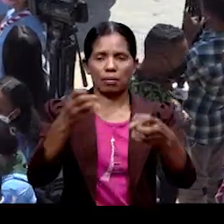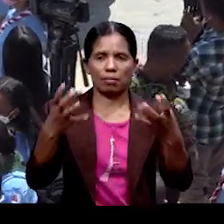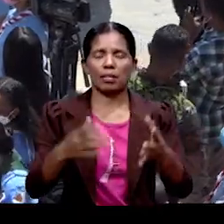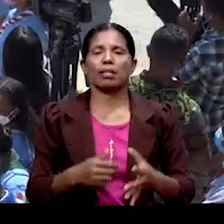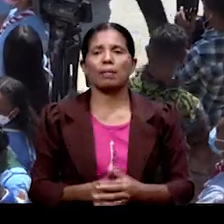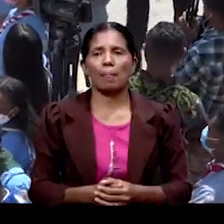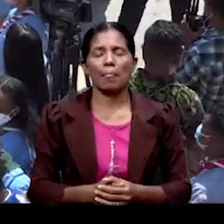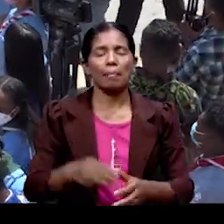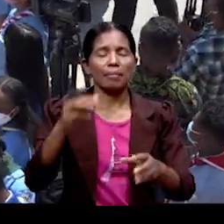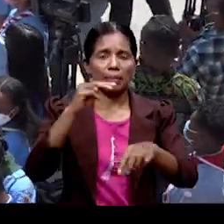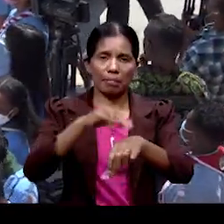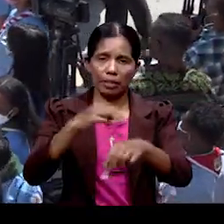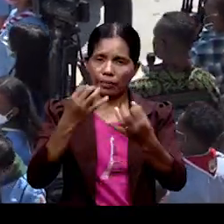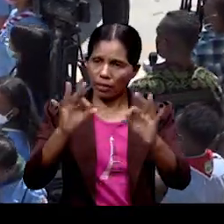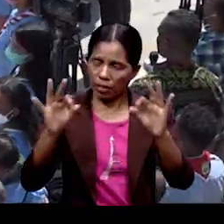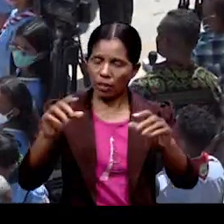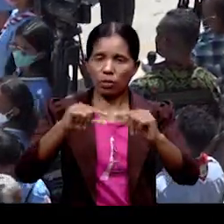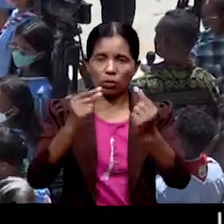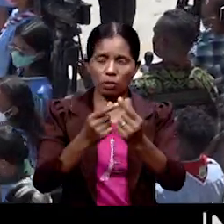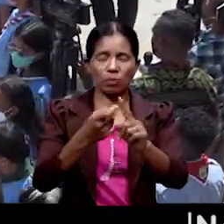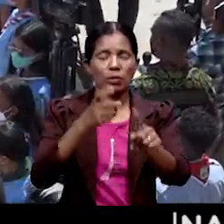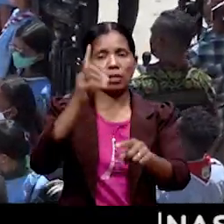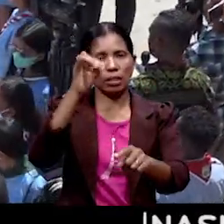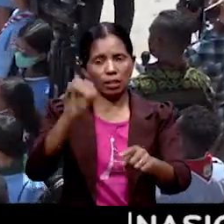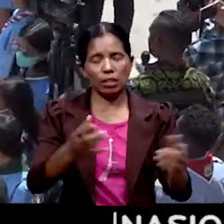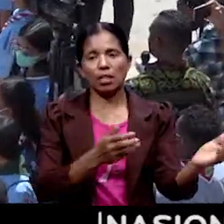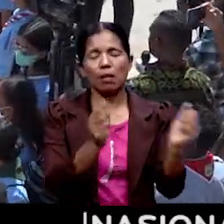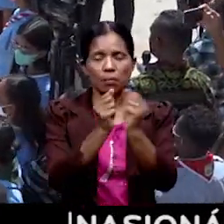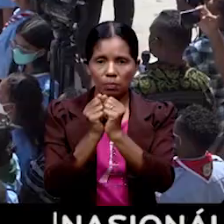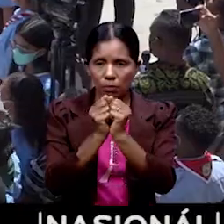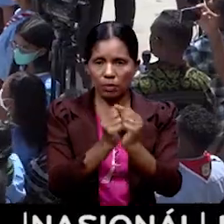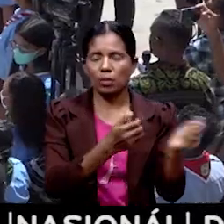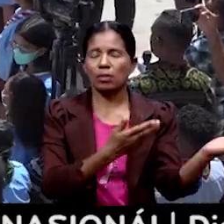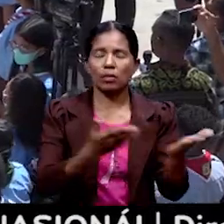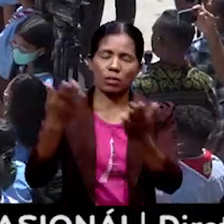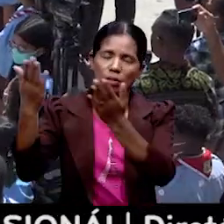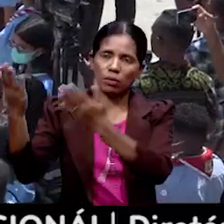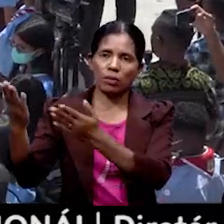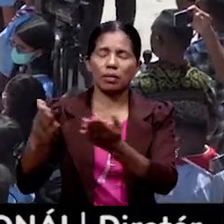remata misa, equipa husi dili acompanha Dom Basílio do Nascimento ni amate isin